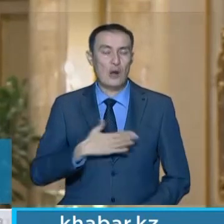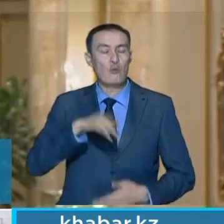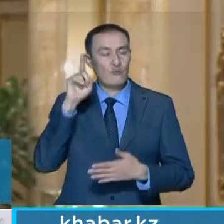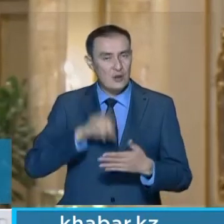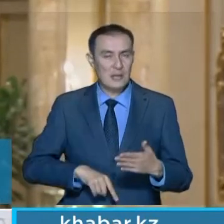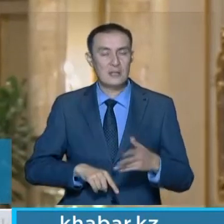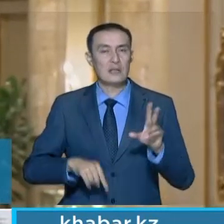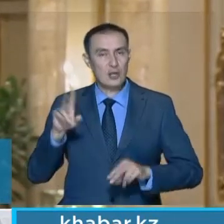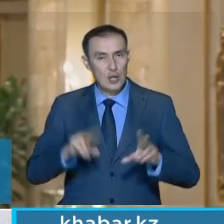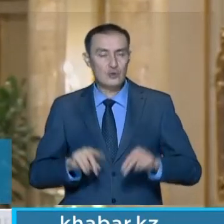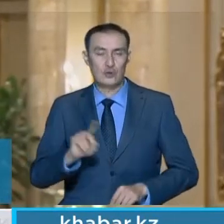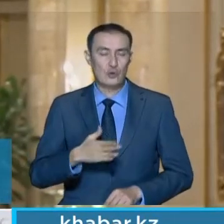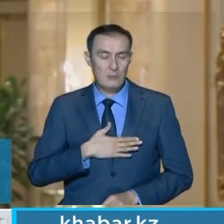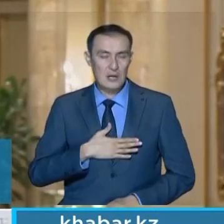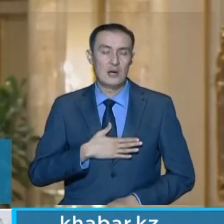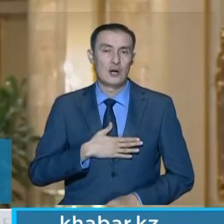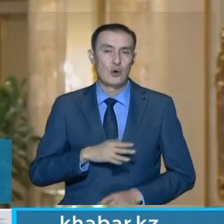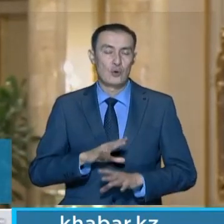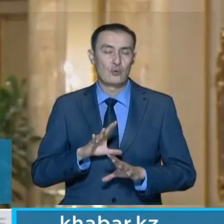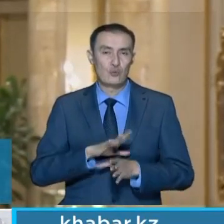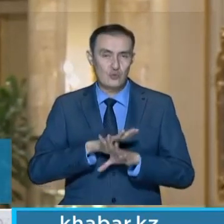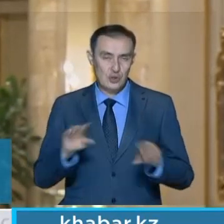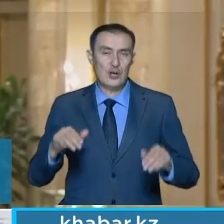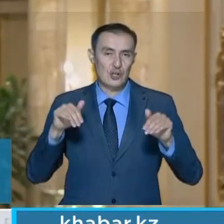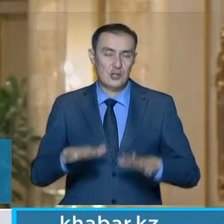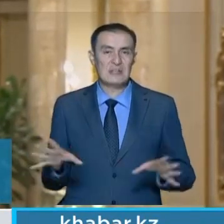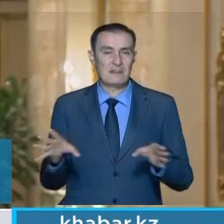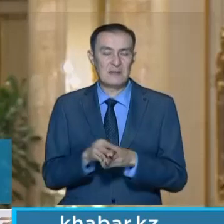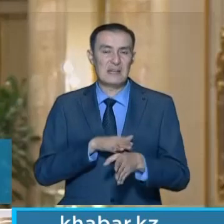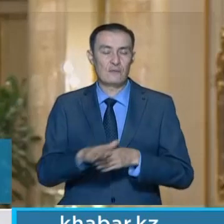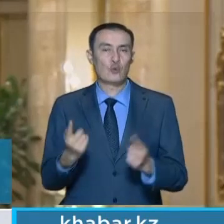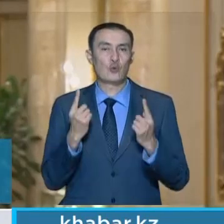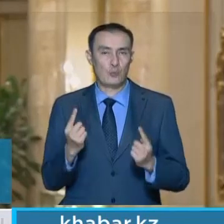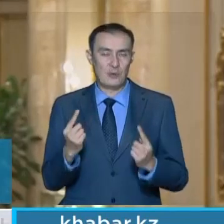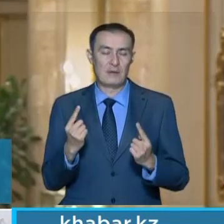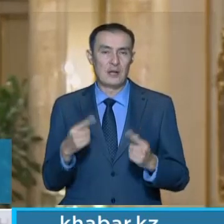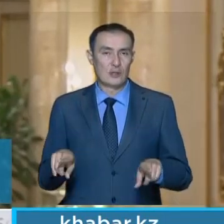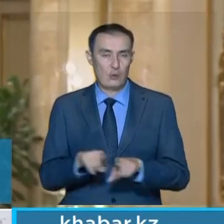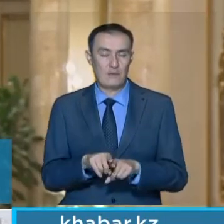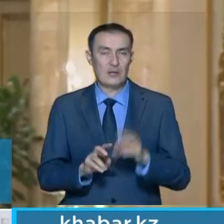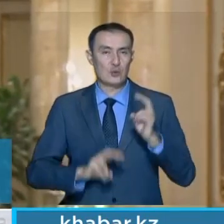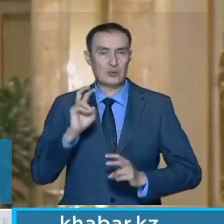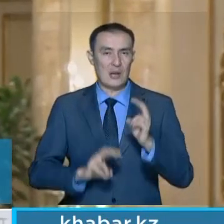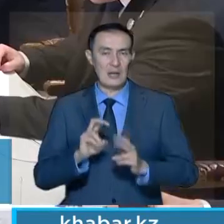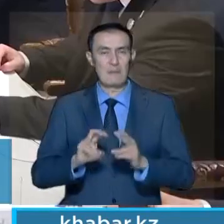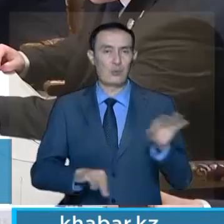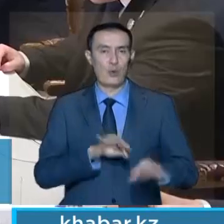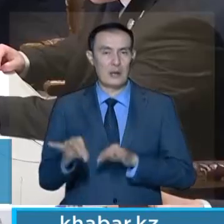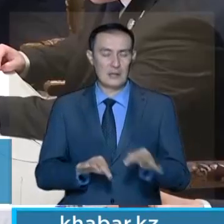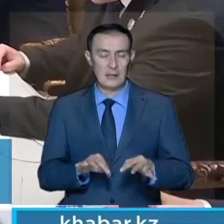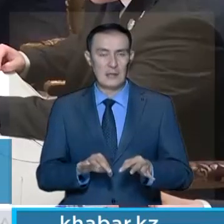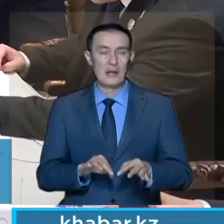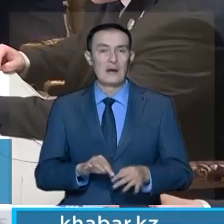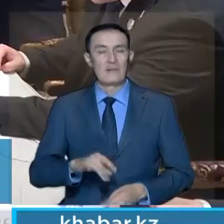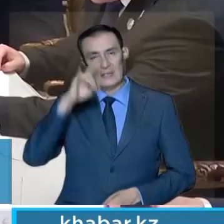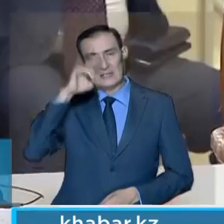и надеюсь, что мы уже примем решение о совместной реализации такого крупного, тоже достаточно индустриального проекта в стране. Не первый год